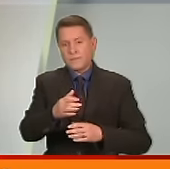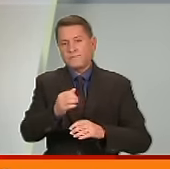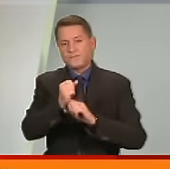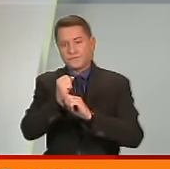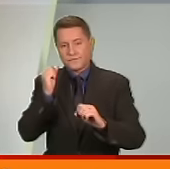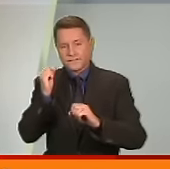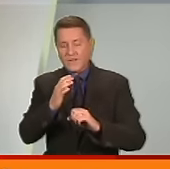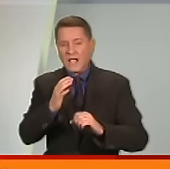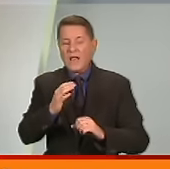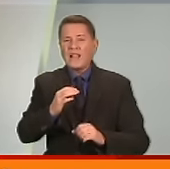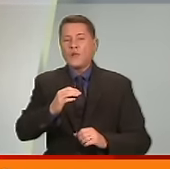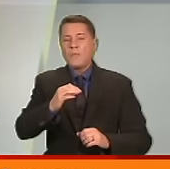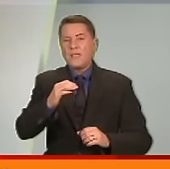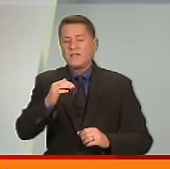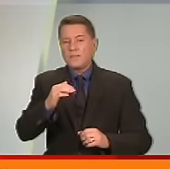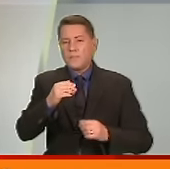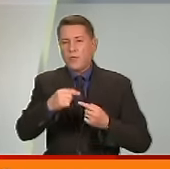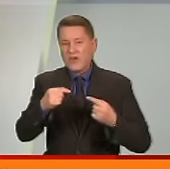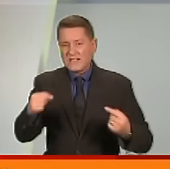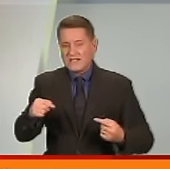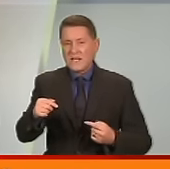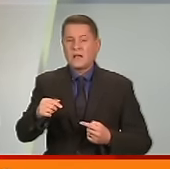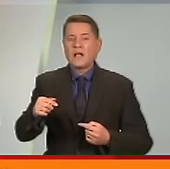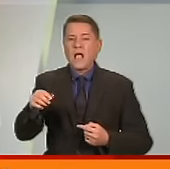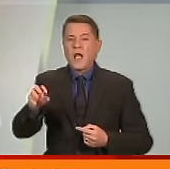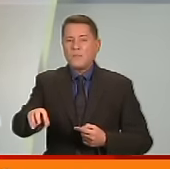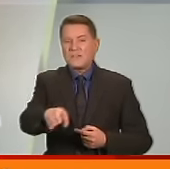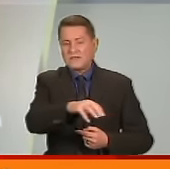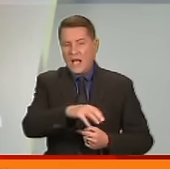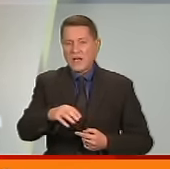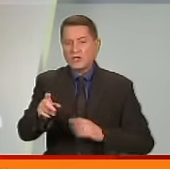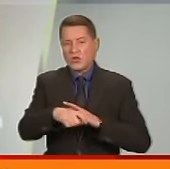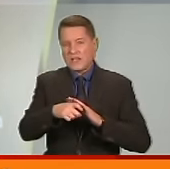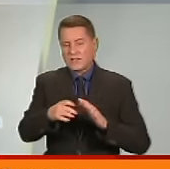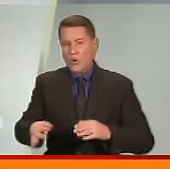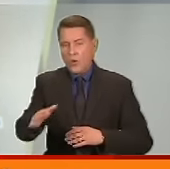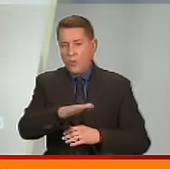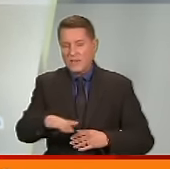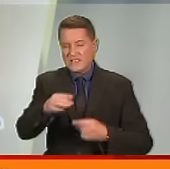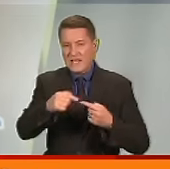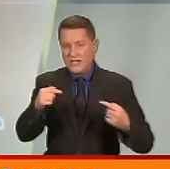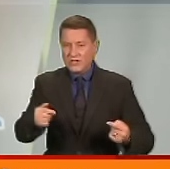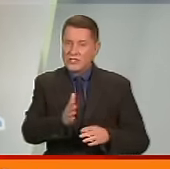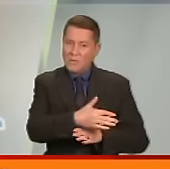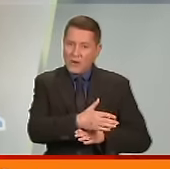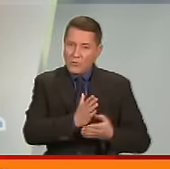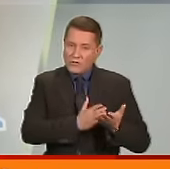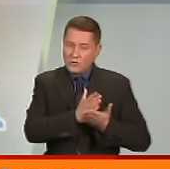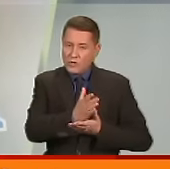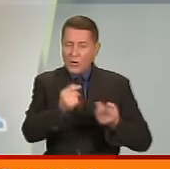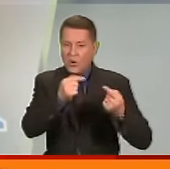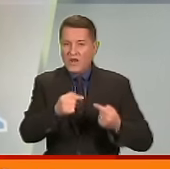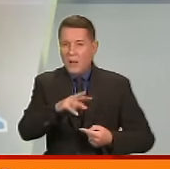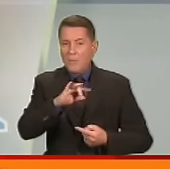по Троїцькому, Невельському, Авдіївці, по Луганському та Верхньоторецькому. Інші три обстріли припадають на Маріупольський напрямок, а конкретніше